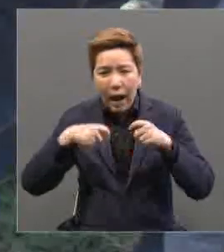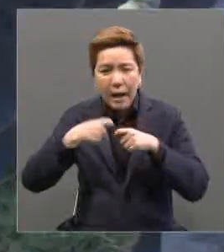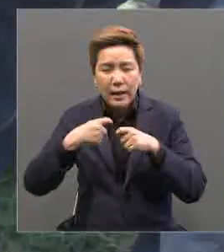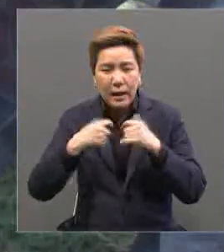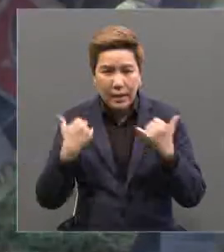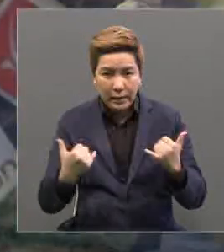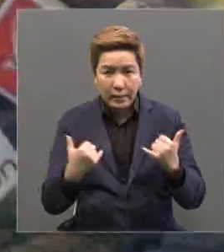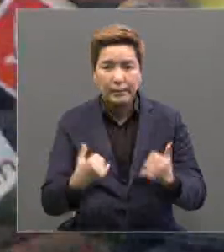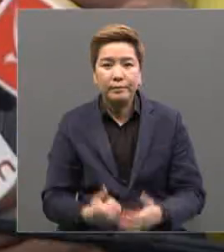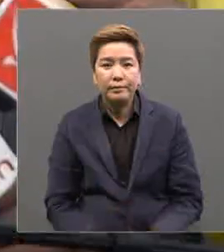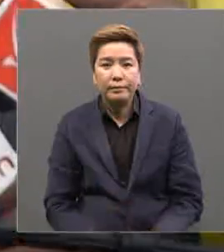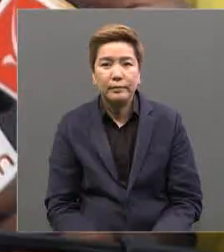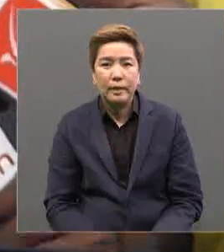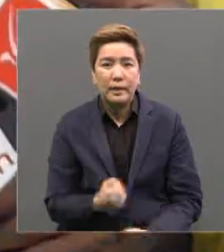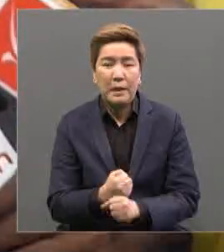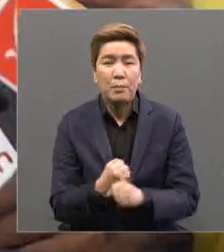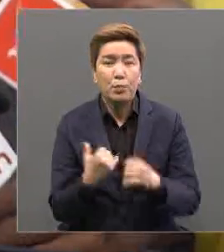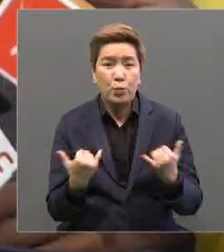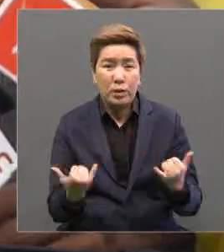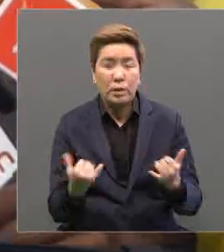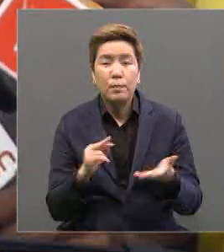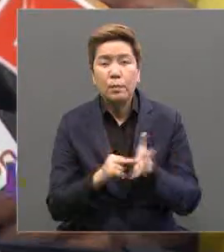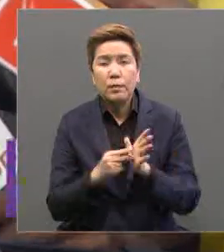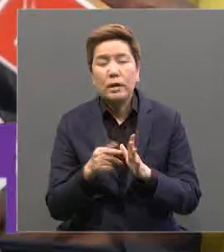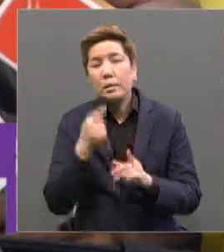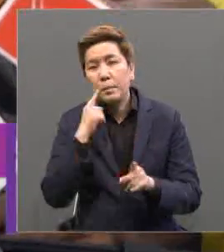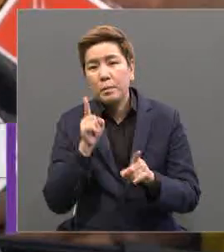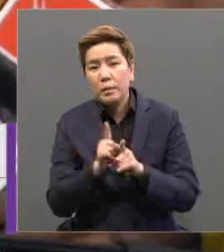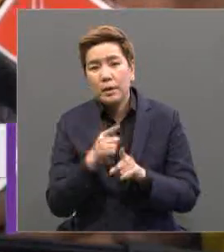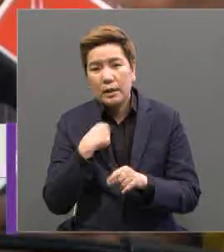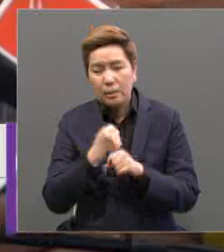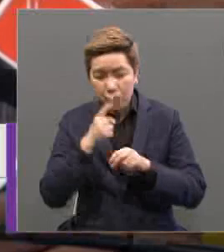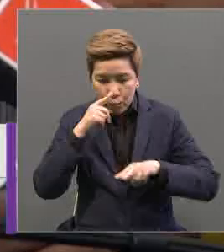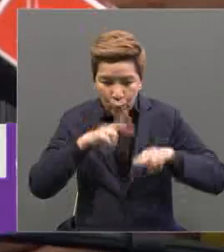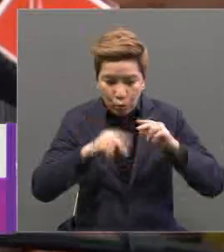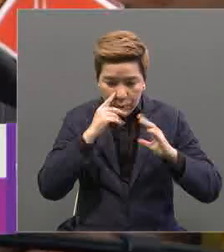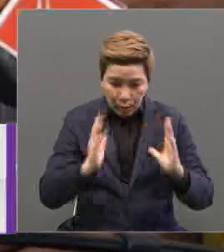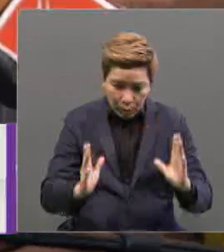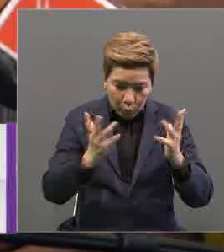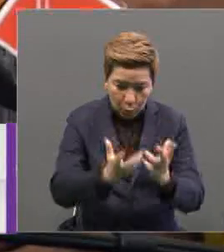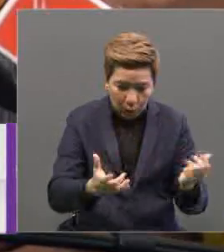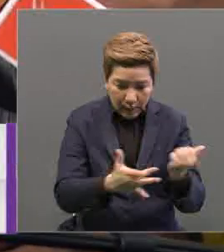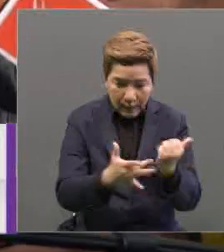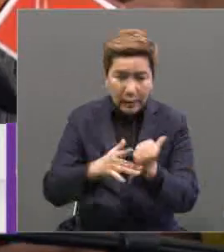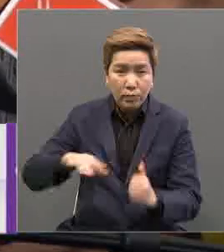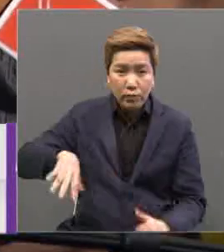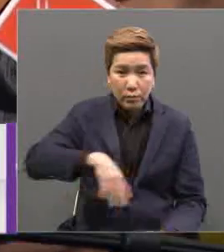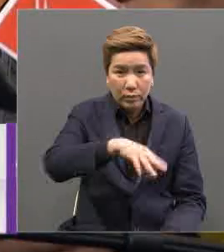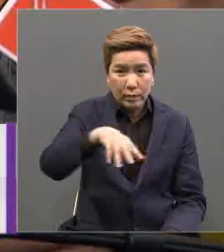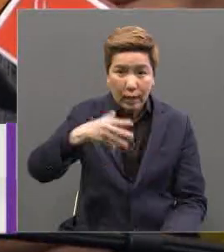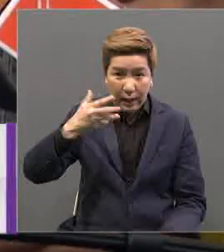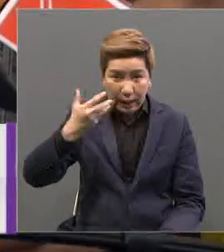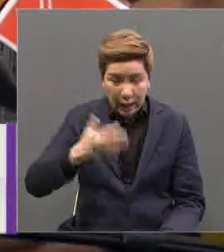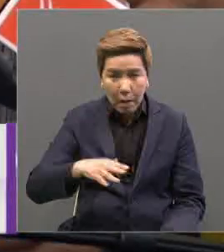ค้น การปฏิบัติการในวันนี้นะครับนอกจาก เราทำการตรวจค้นในเรื่องของอุปกรณ์อิเล็กทรอนิกส์ตามปกติแล้วนะครับ